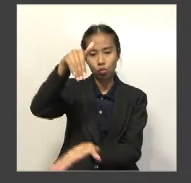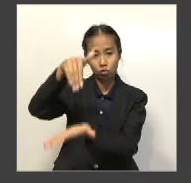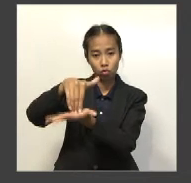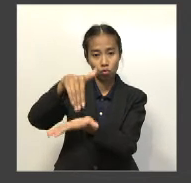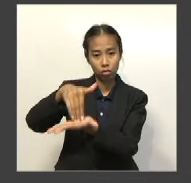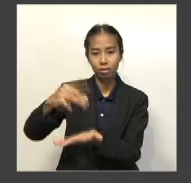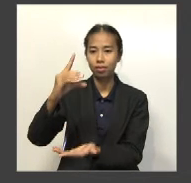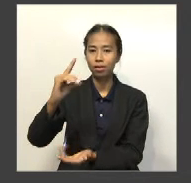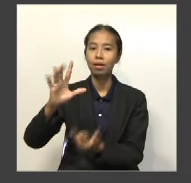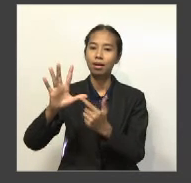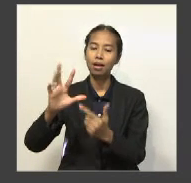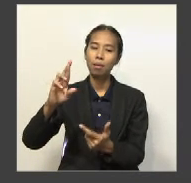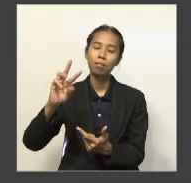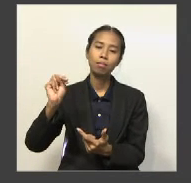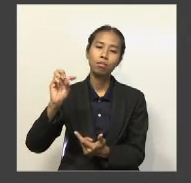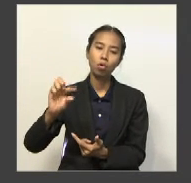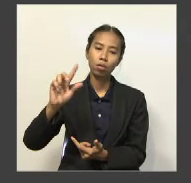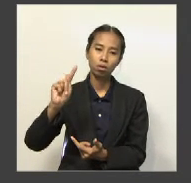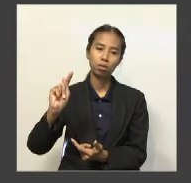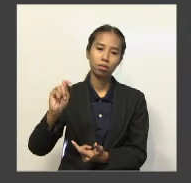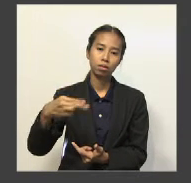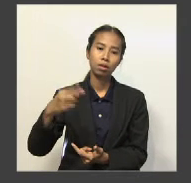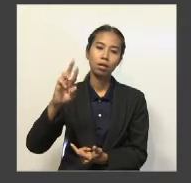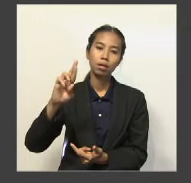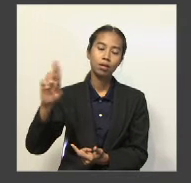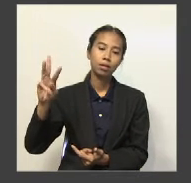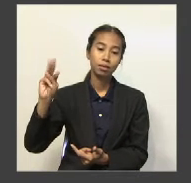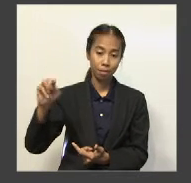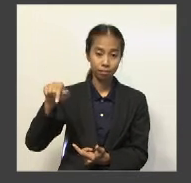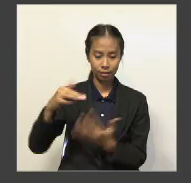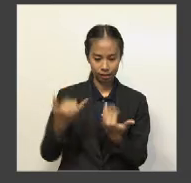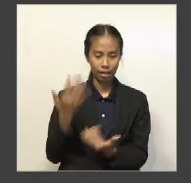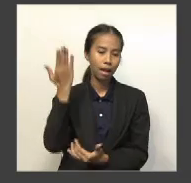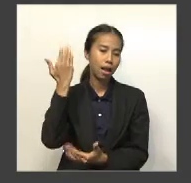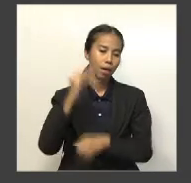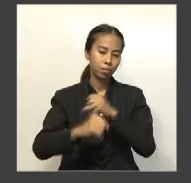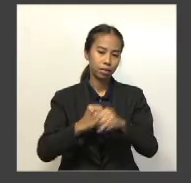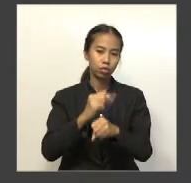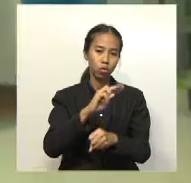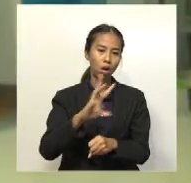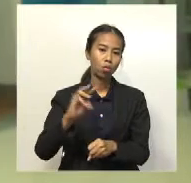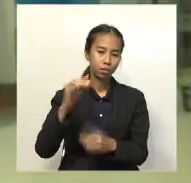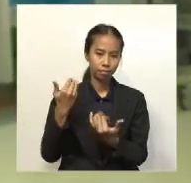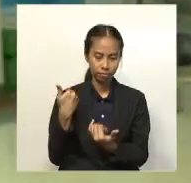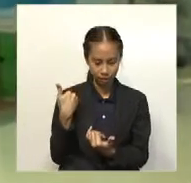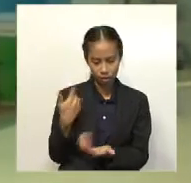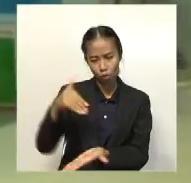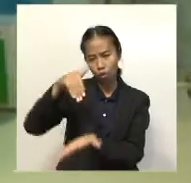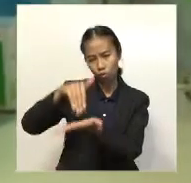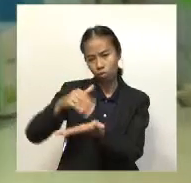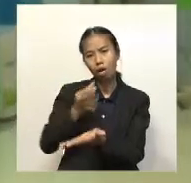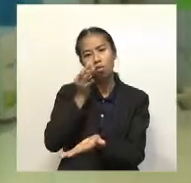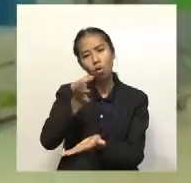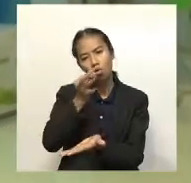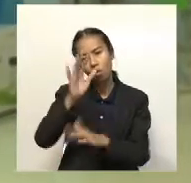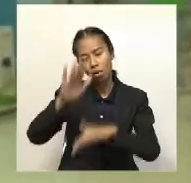ธรรมที่สามารถร้องเรียนได้เช่นกันซึ่งผลการทำงานและแก้ปัญหาตั้งแต่ปี2560มีเรื่องร้องเรียนเข้ามามากกว่า